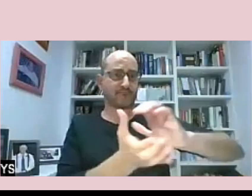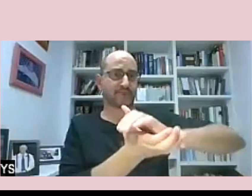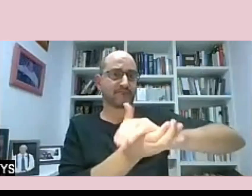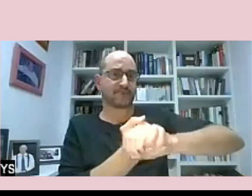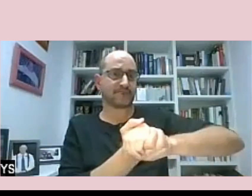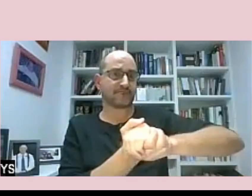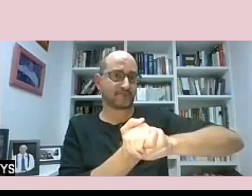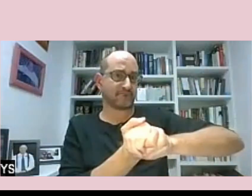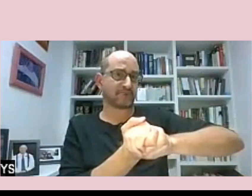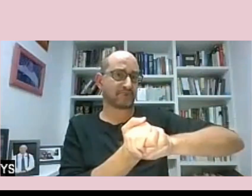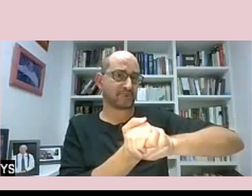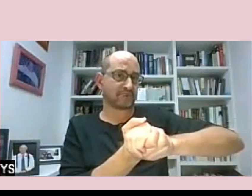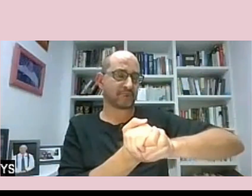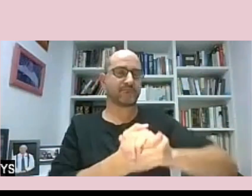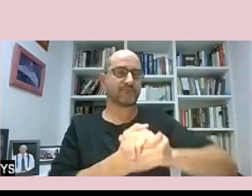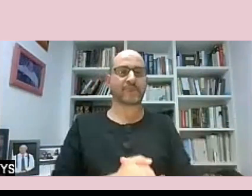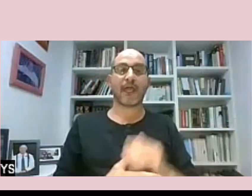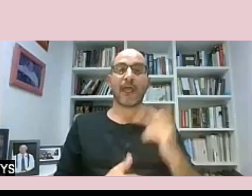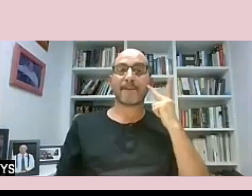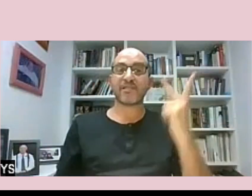חבר טוב, אפלטוני, זה כזה.